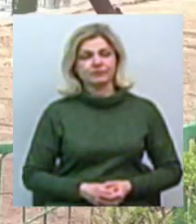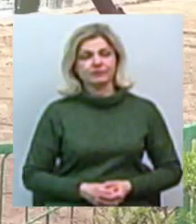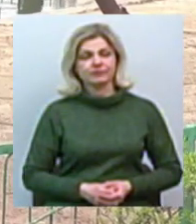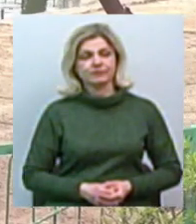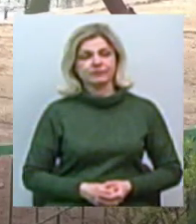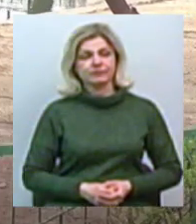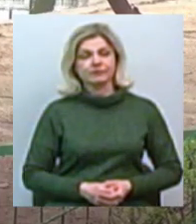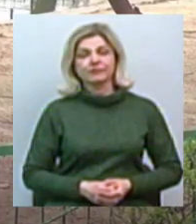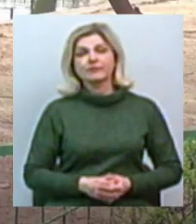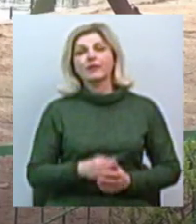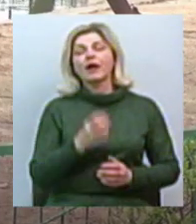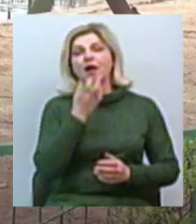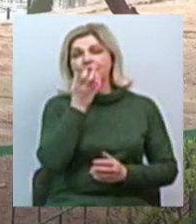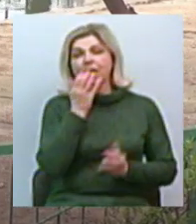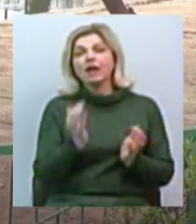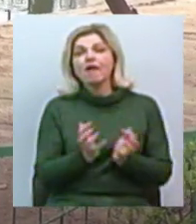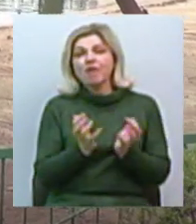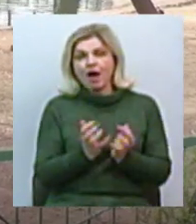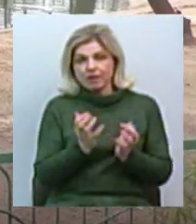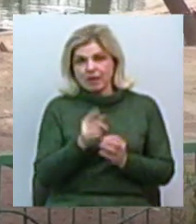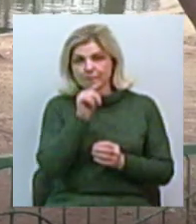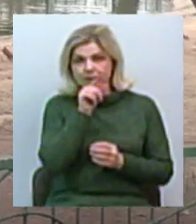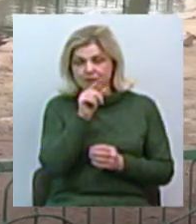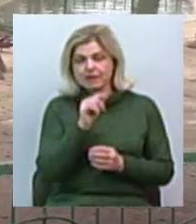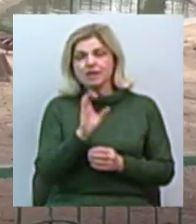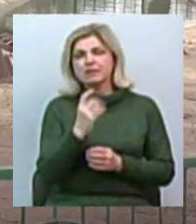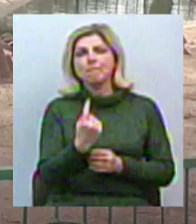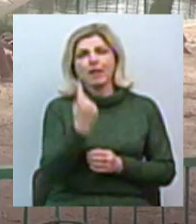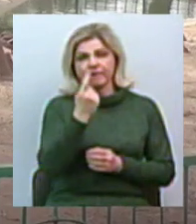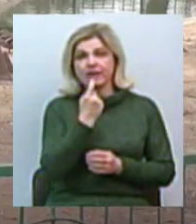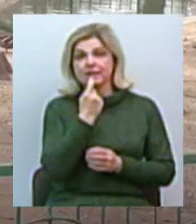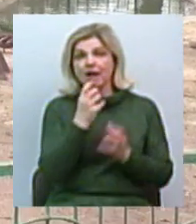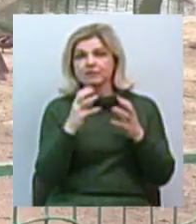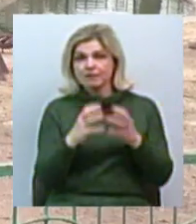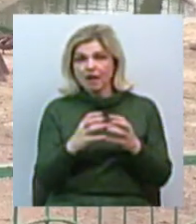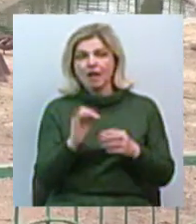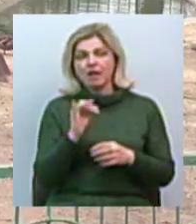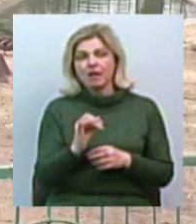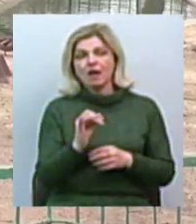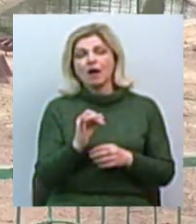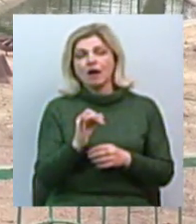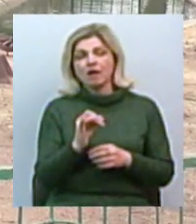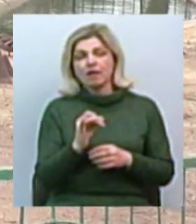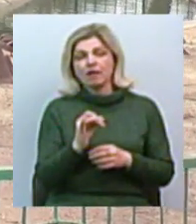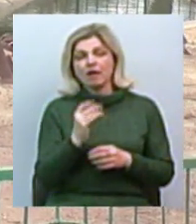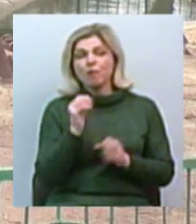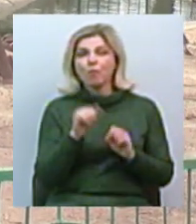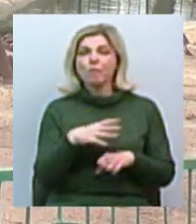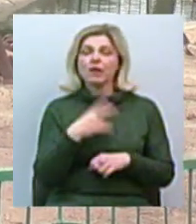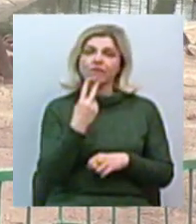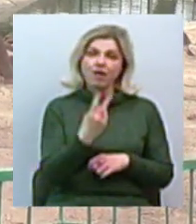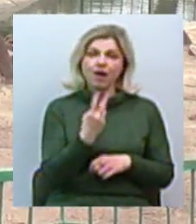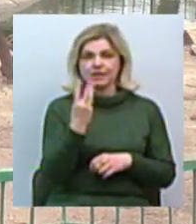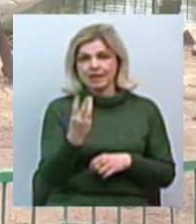Вона починає вигрівати з першого яйця. Вона починає вигрівати з першого яйця. Зазвичай до двох яєць, максимум три